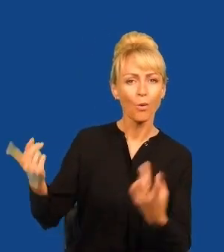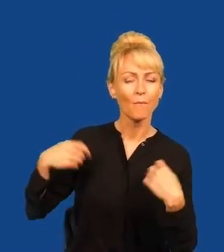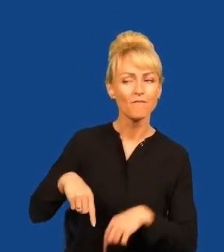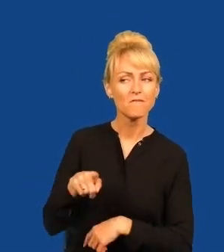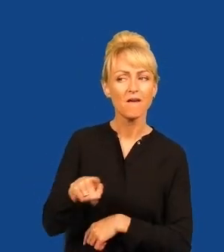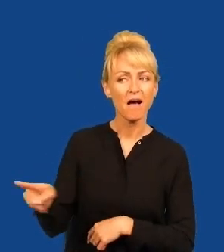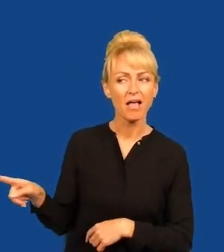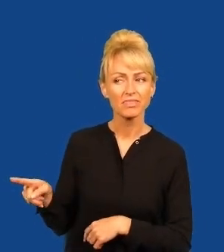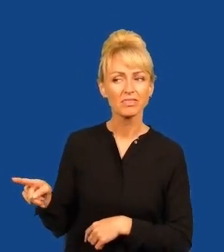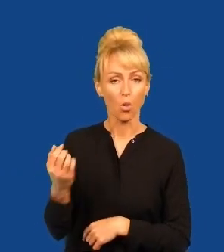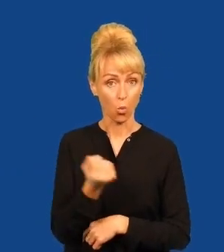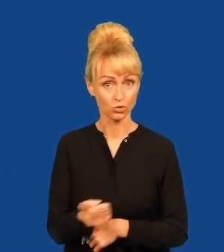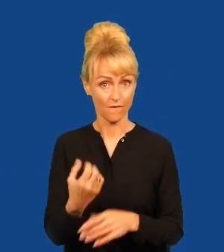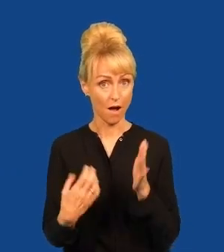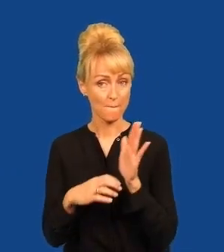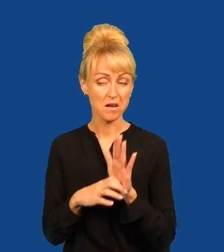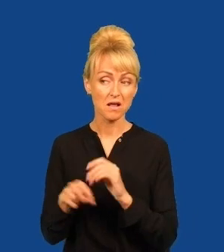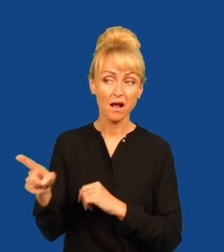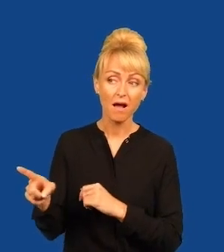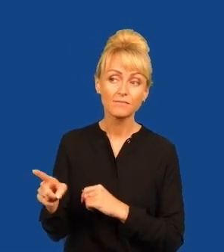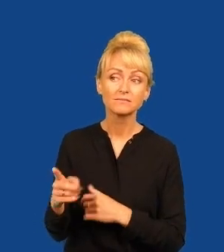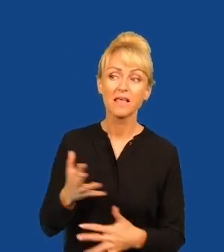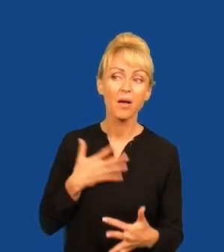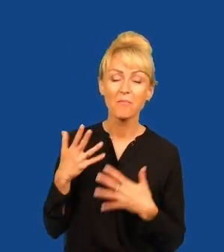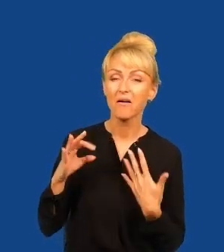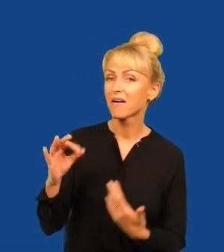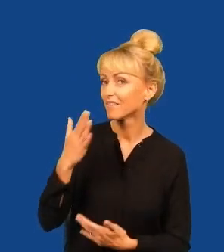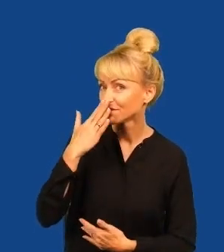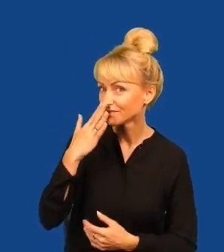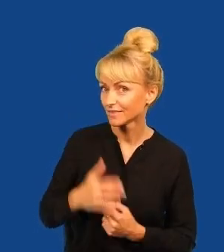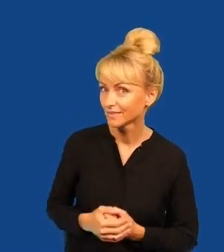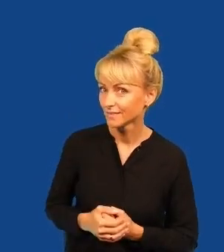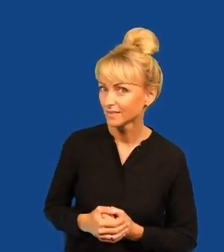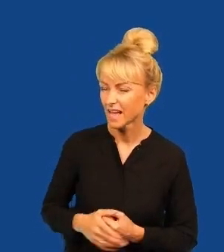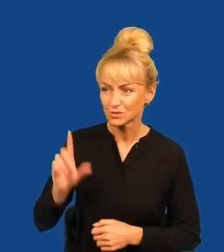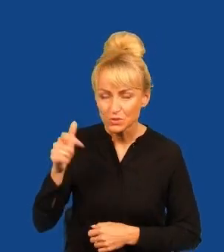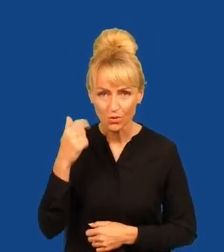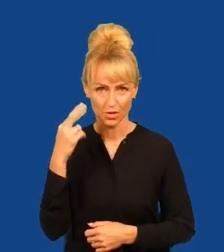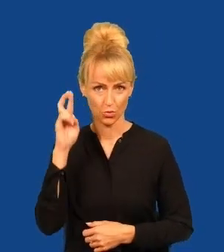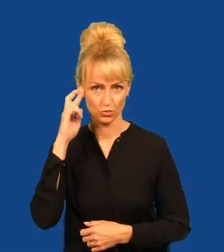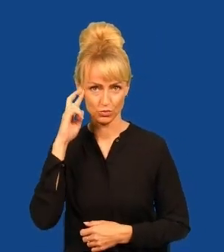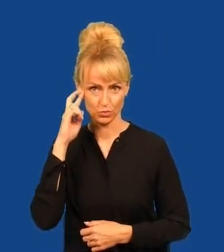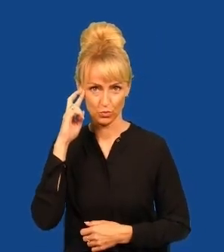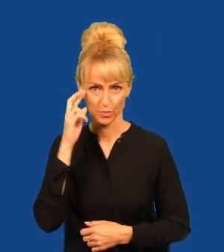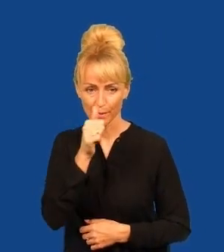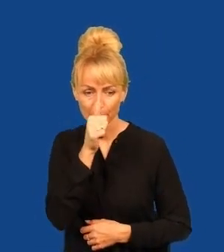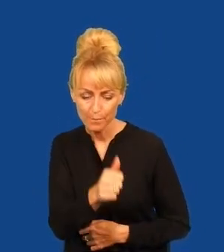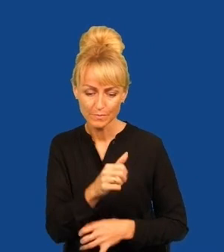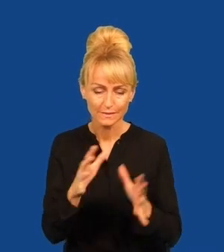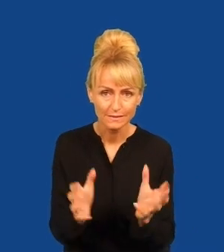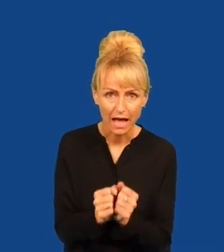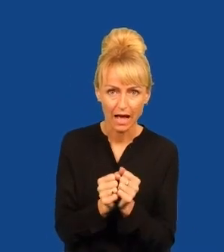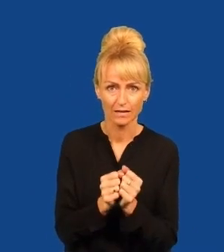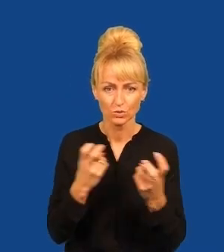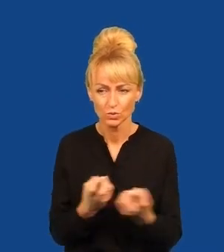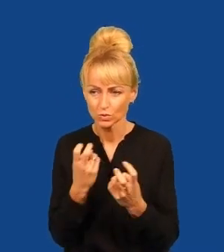w użytkowniku. W jakie są elementy niejasne. Co jeszcze wymaga poprawy. I prosty język. Czyli o tym będziemy też później